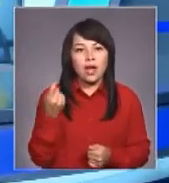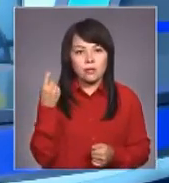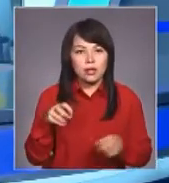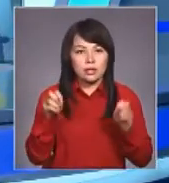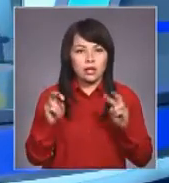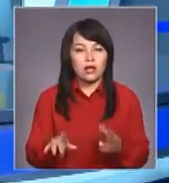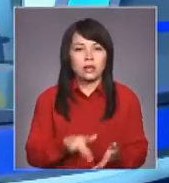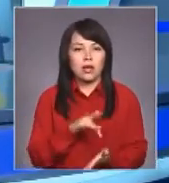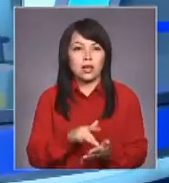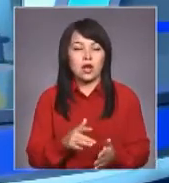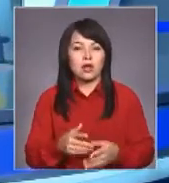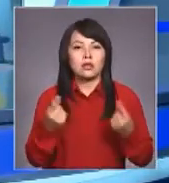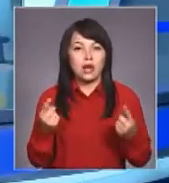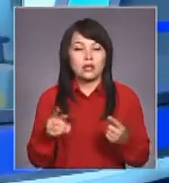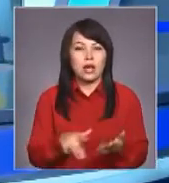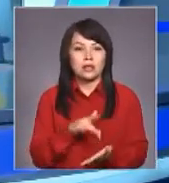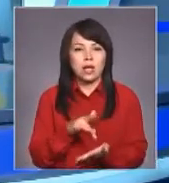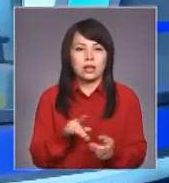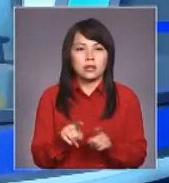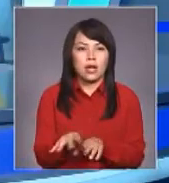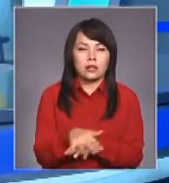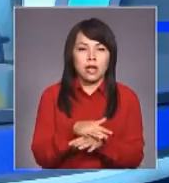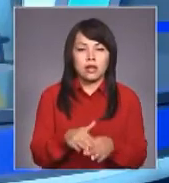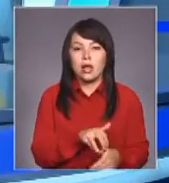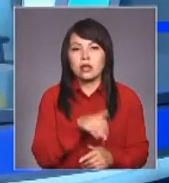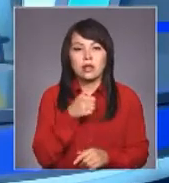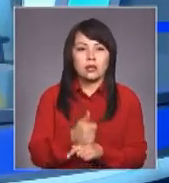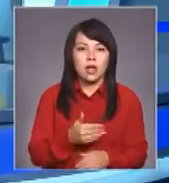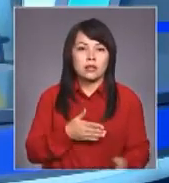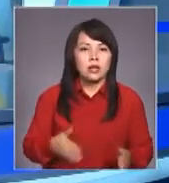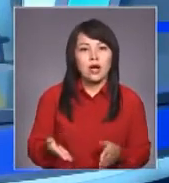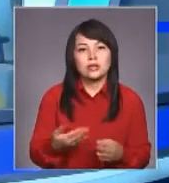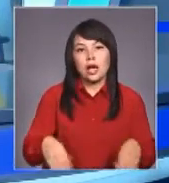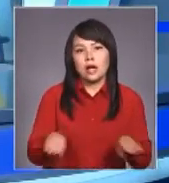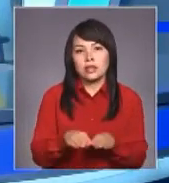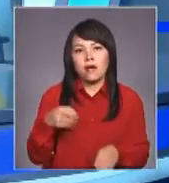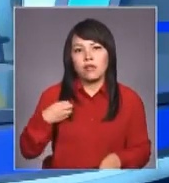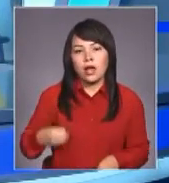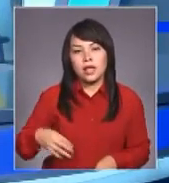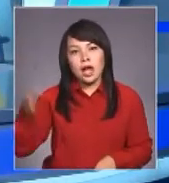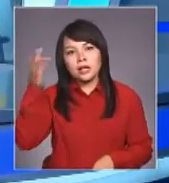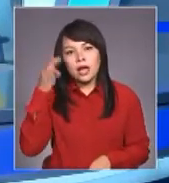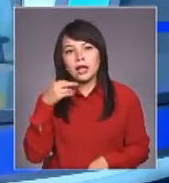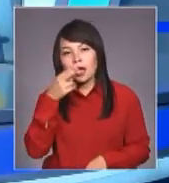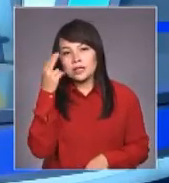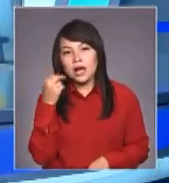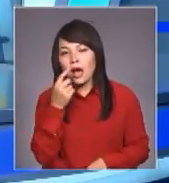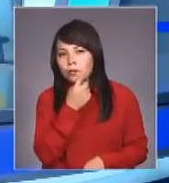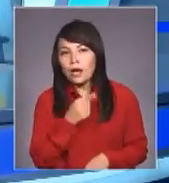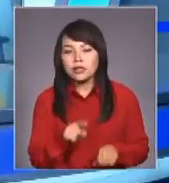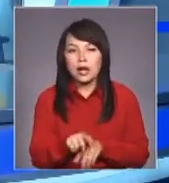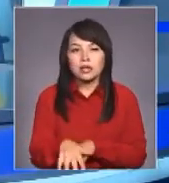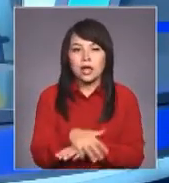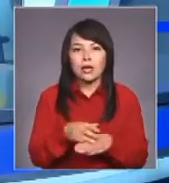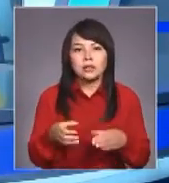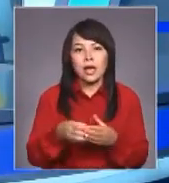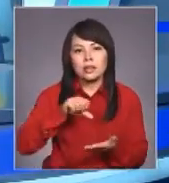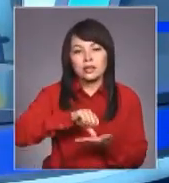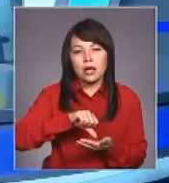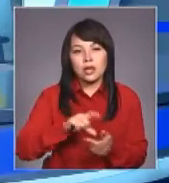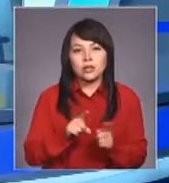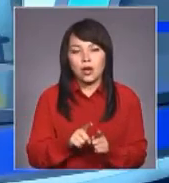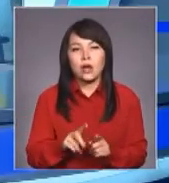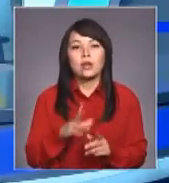үлкен шаһарларға шығатын басты жолдарды жауып жатыр. Бұл жолы олар Францияны Германия, Испания елдерімен байланыстыратын күре